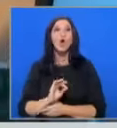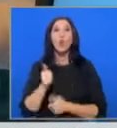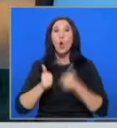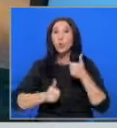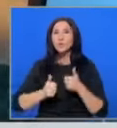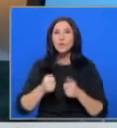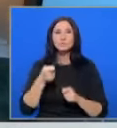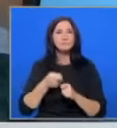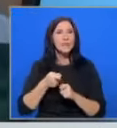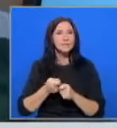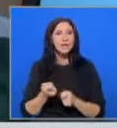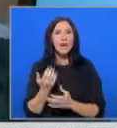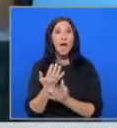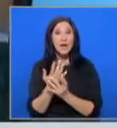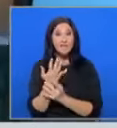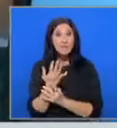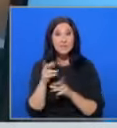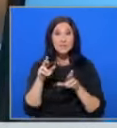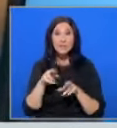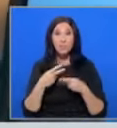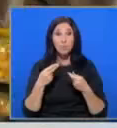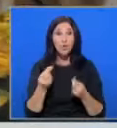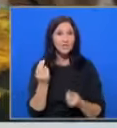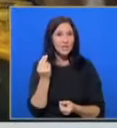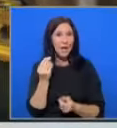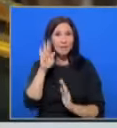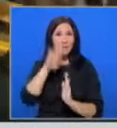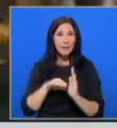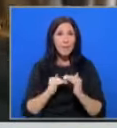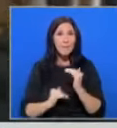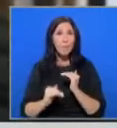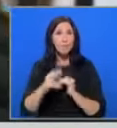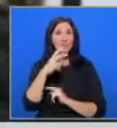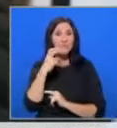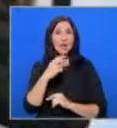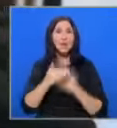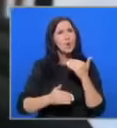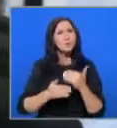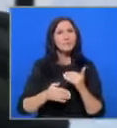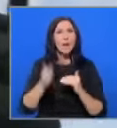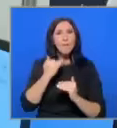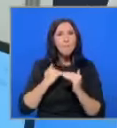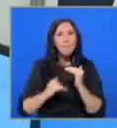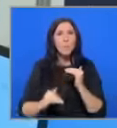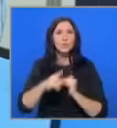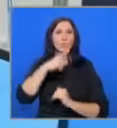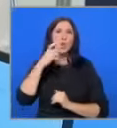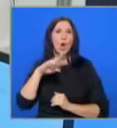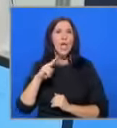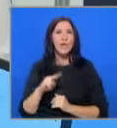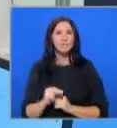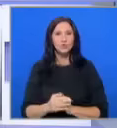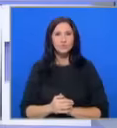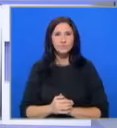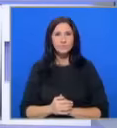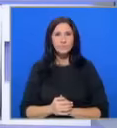конкурси, създателите на ръкавицата се надяват продажната и цена да падне под 200, а в последствие и под 100 евро.